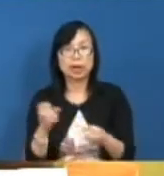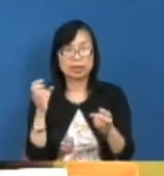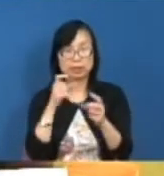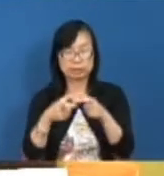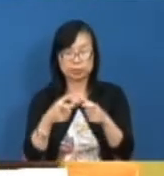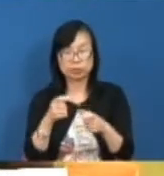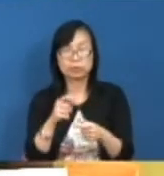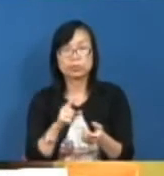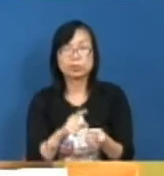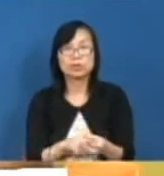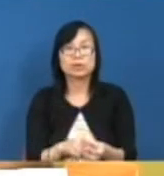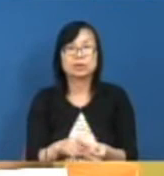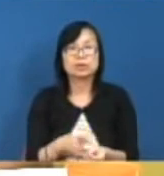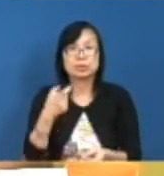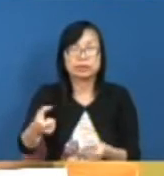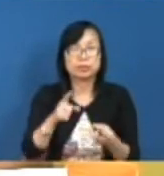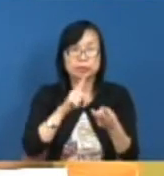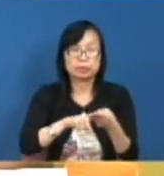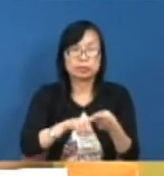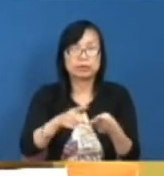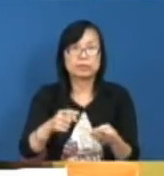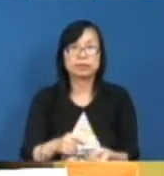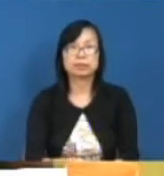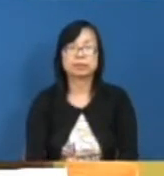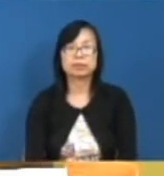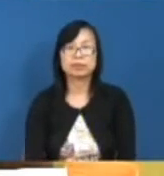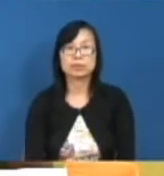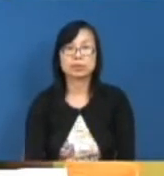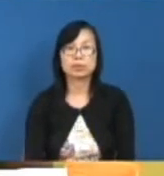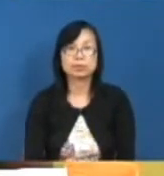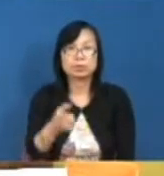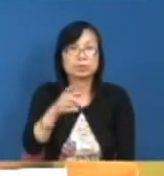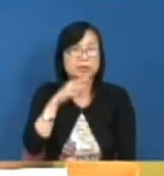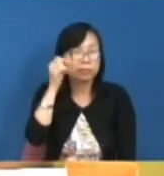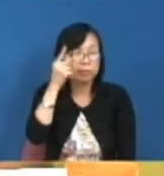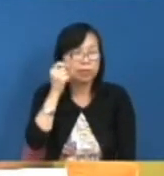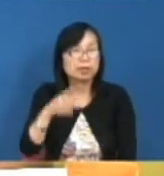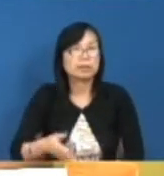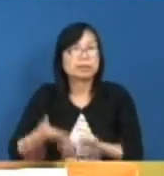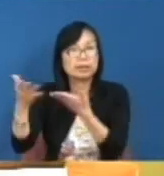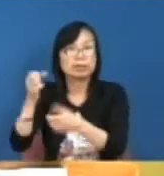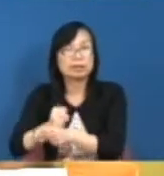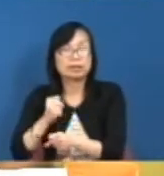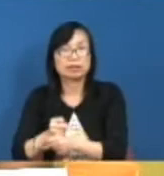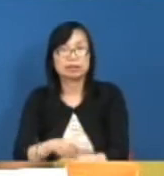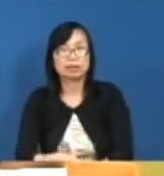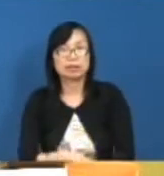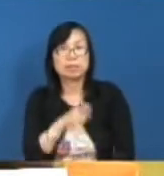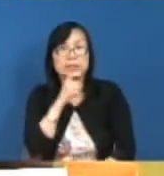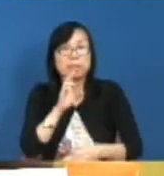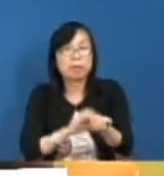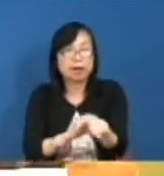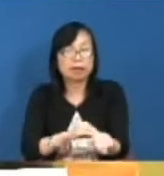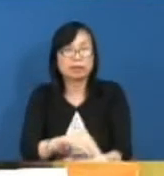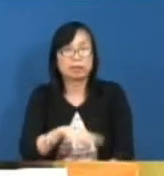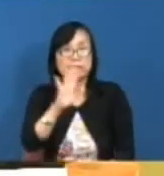你呢個李克強在度講。是不是、哎、最荒謬就是我給你債你做啦。阿哥你不是有病的，香港人不可以